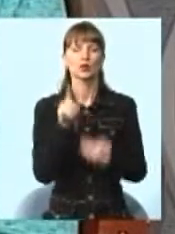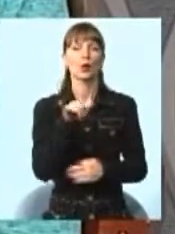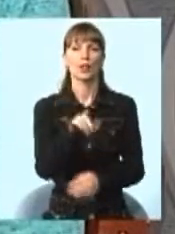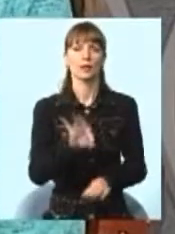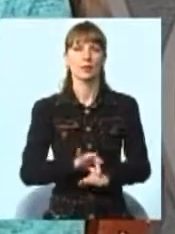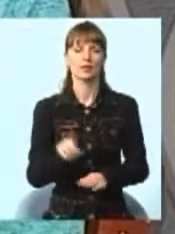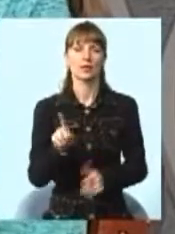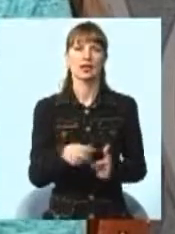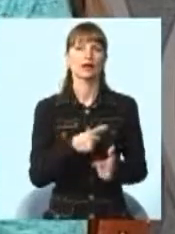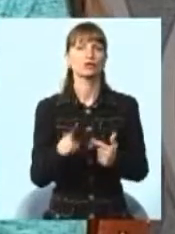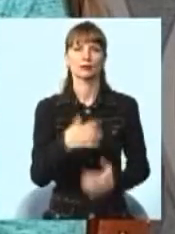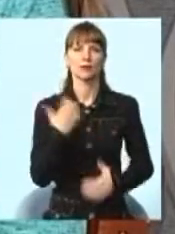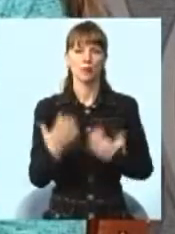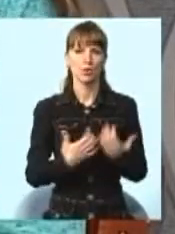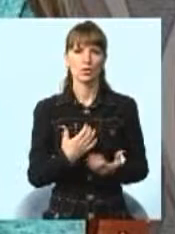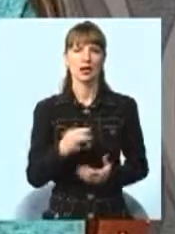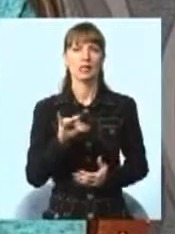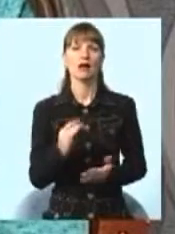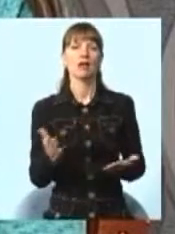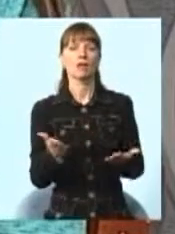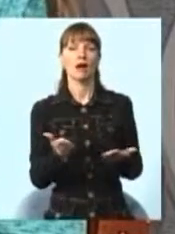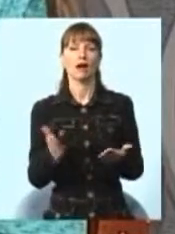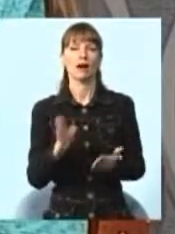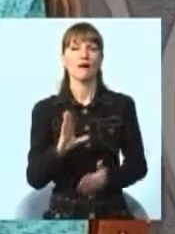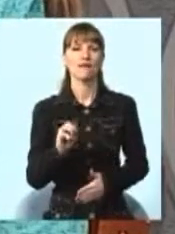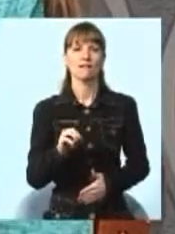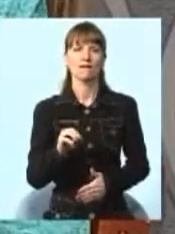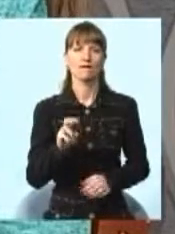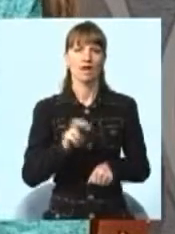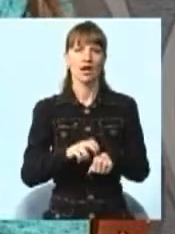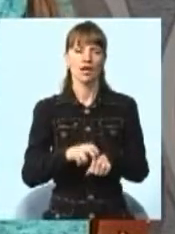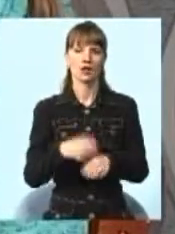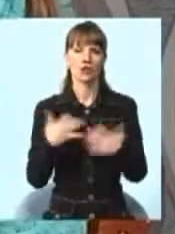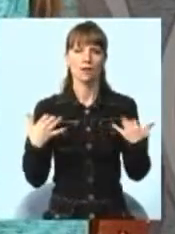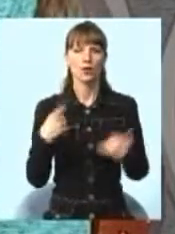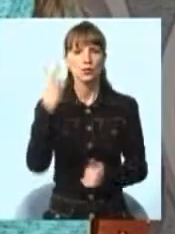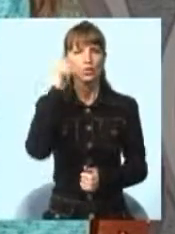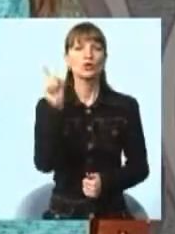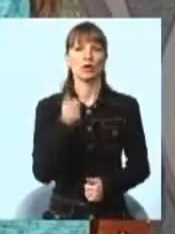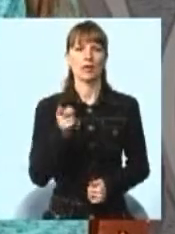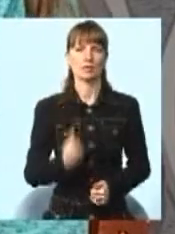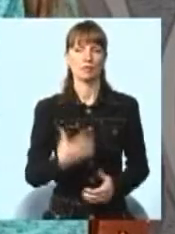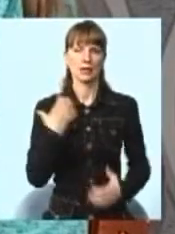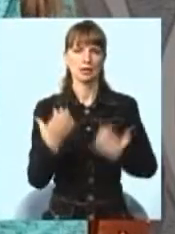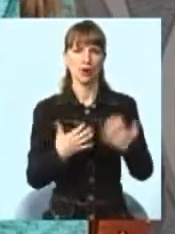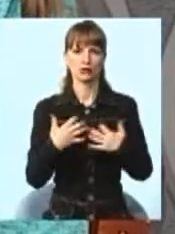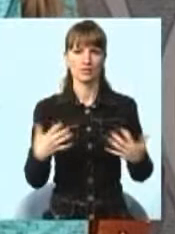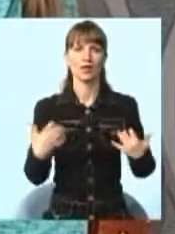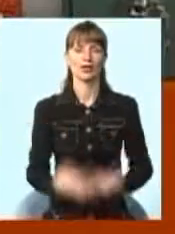болить або що її турбує. Ну і як от ветеринару дізнатися, що ж насправді турбує